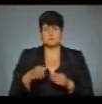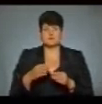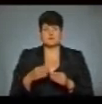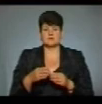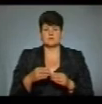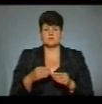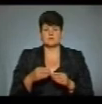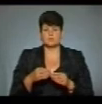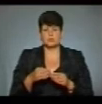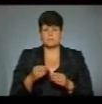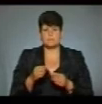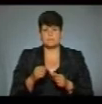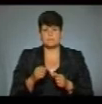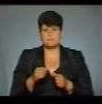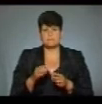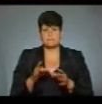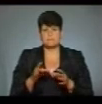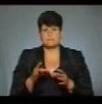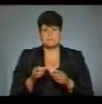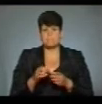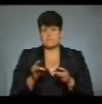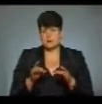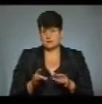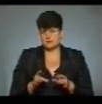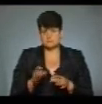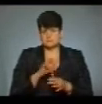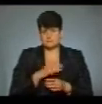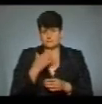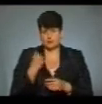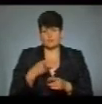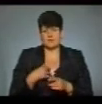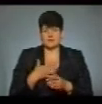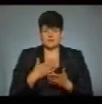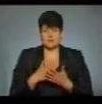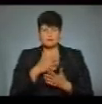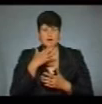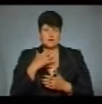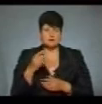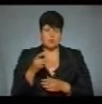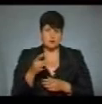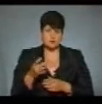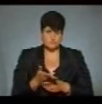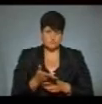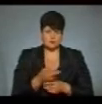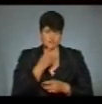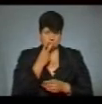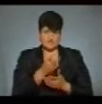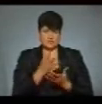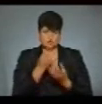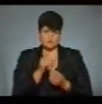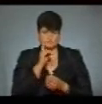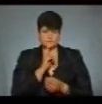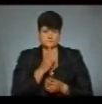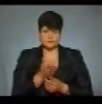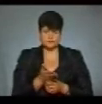не користується. В мене наразі є ось така торбинка багаторазова, є ось така зручна, яка